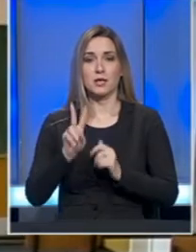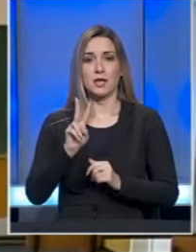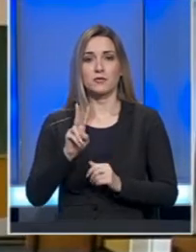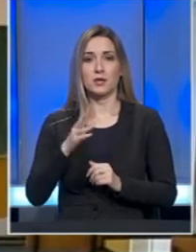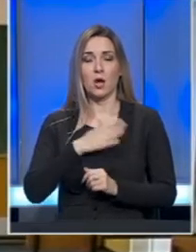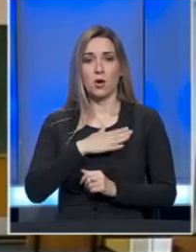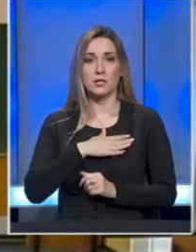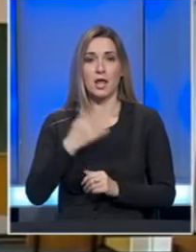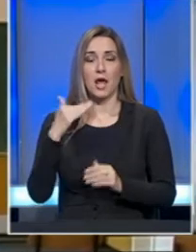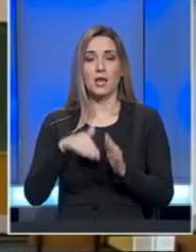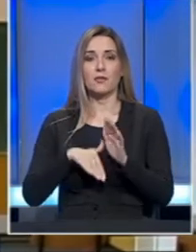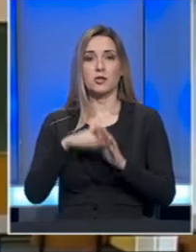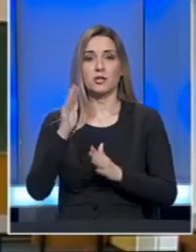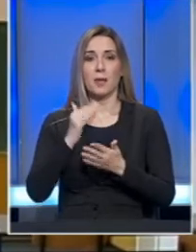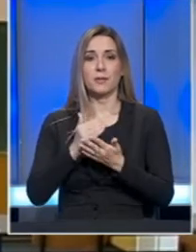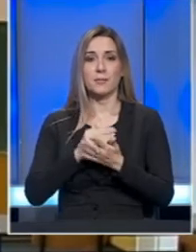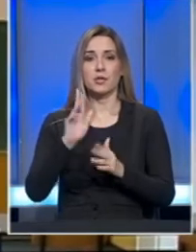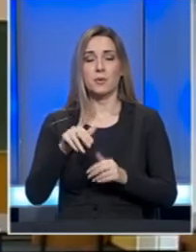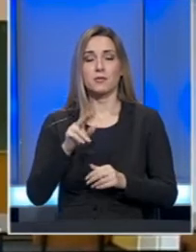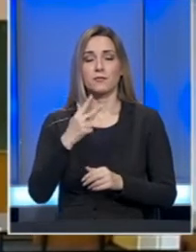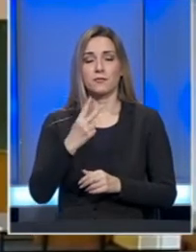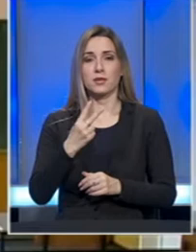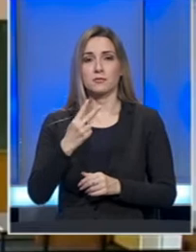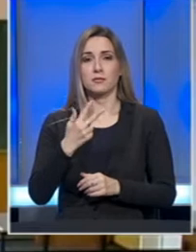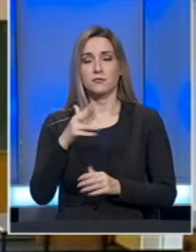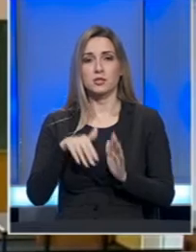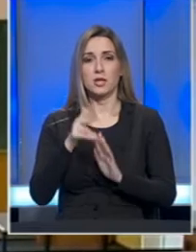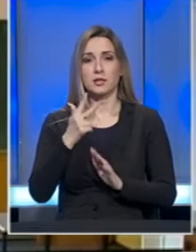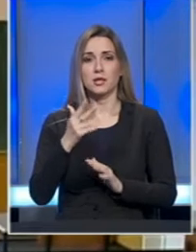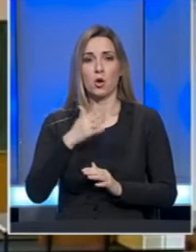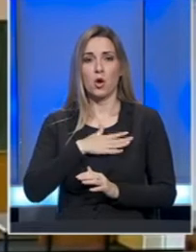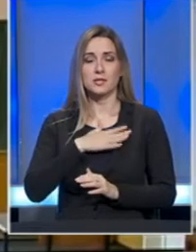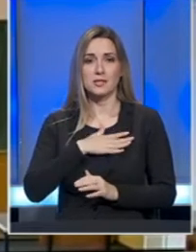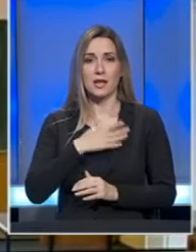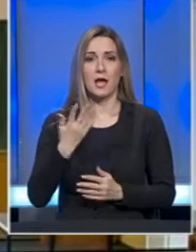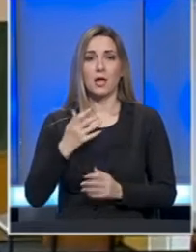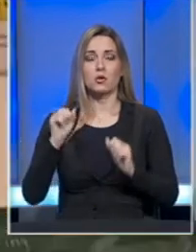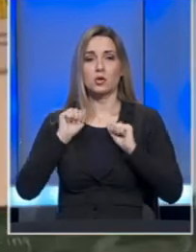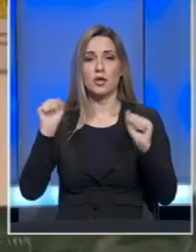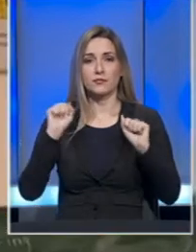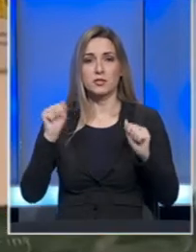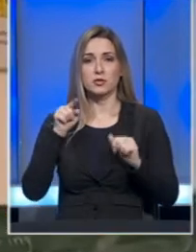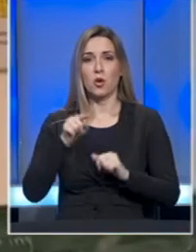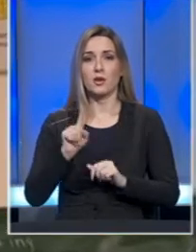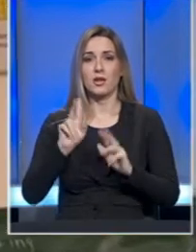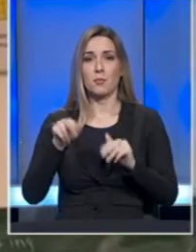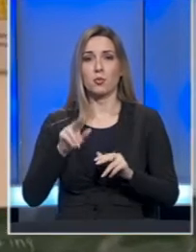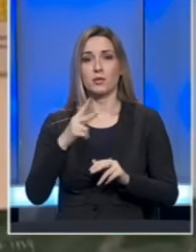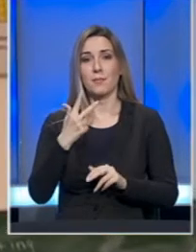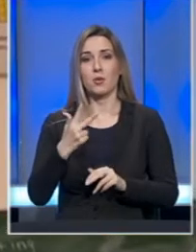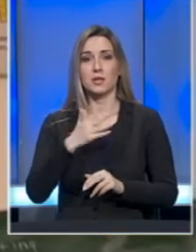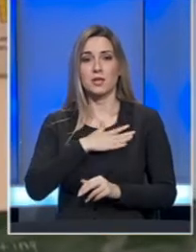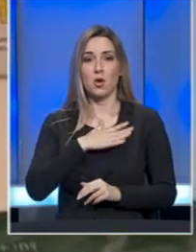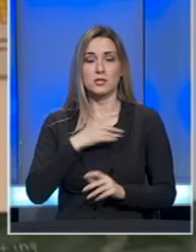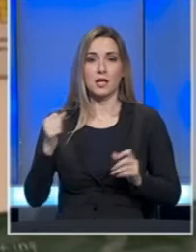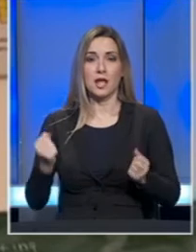ali međutim većina predmeta će moći imati tri više ocjena, ne znam, malo možda sporno su vještine kao što je fizičko, možda oni ne mogu da imati baš tri ocjene, kažem,